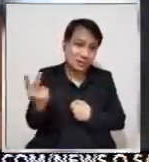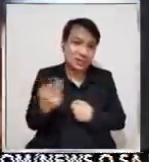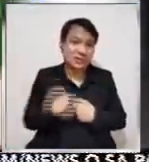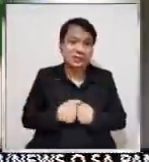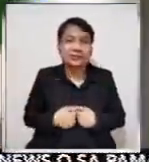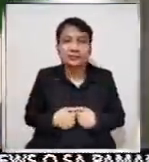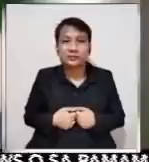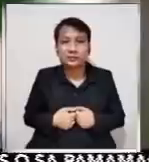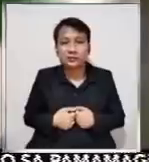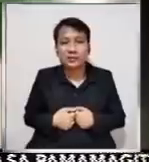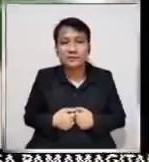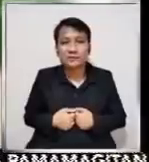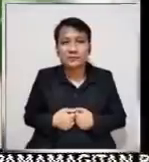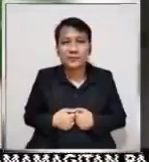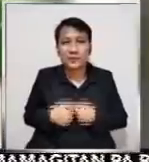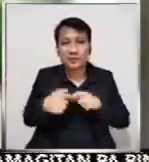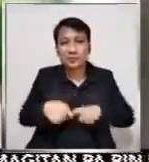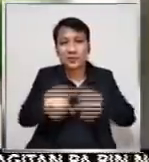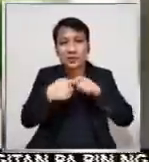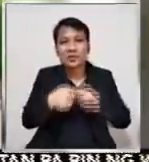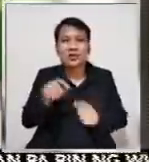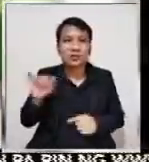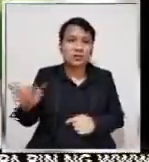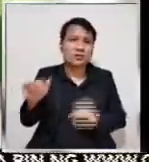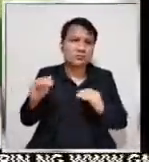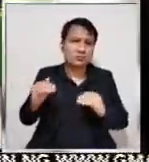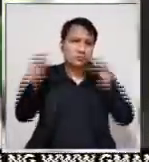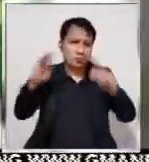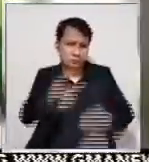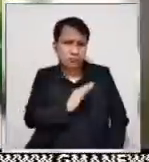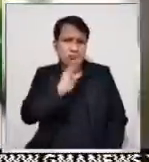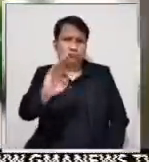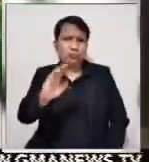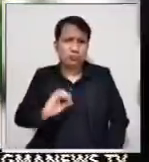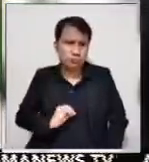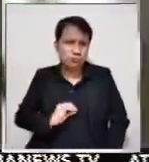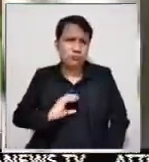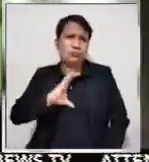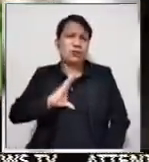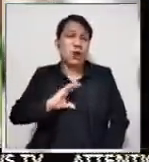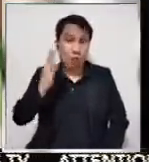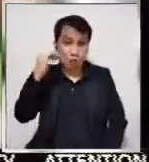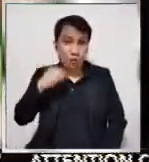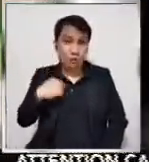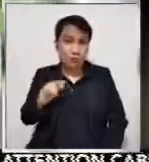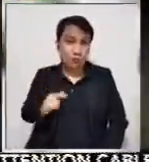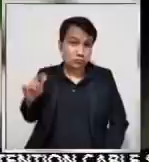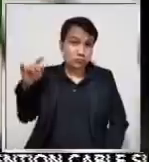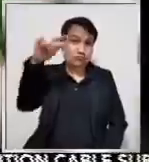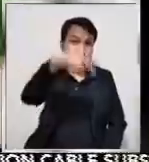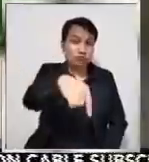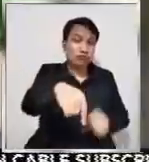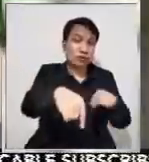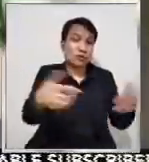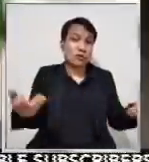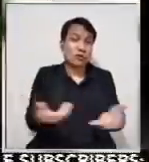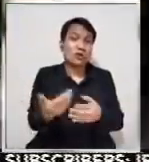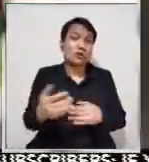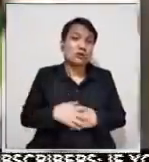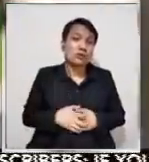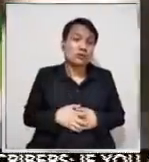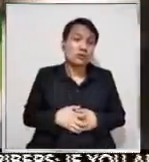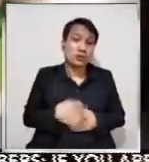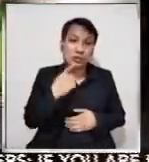artists. Nananatiling mataas ang kumpiyansa ni John Riel kahit siya ang dumayo sa teritoryo ng tinigurehong monster ng pro